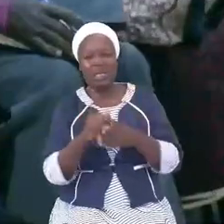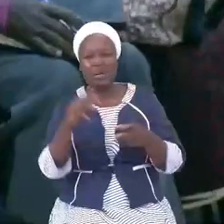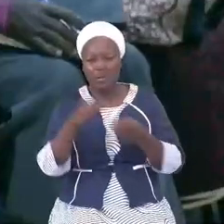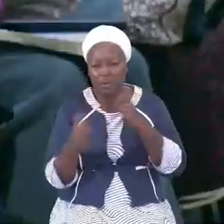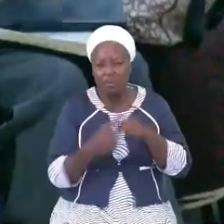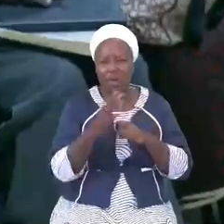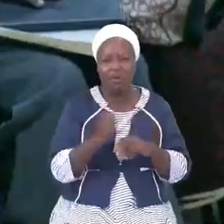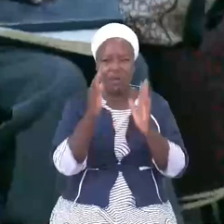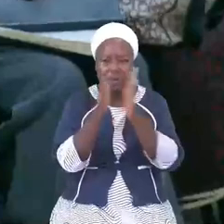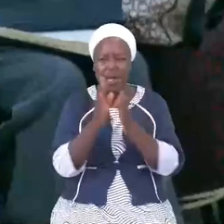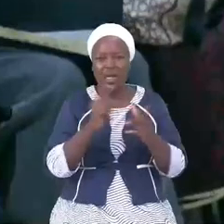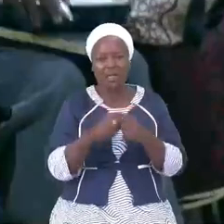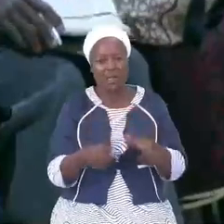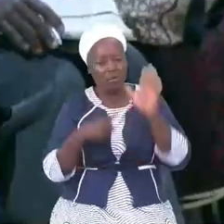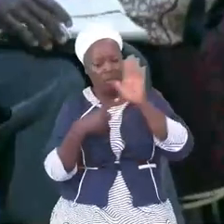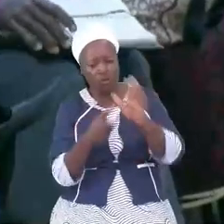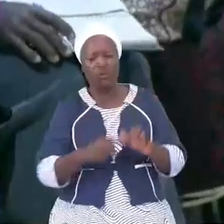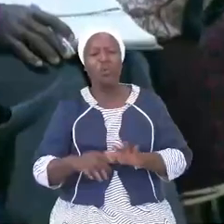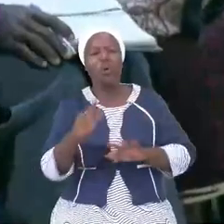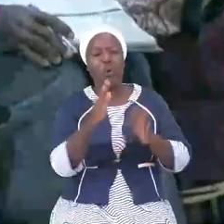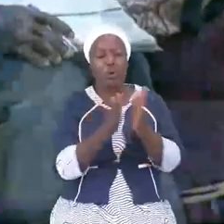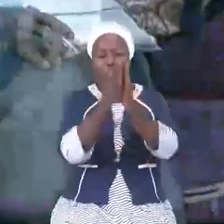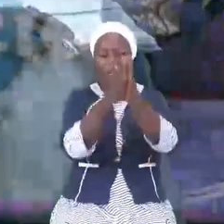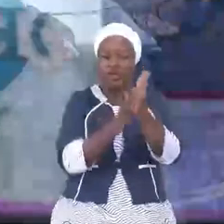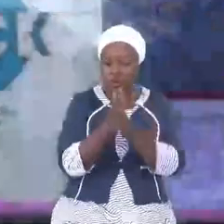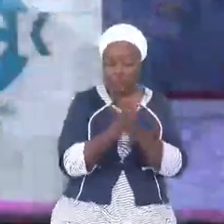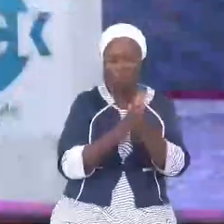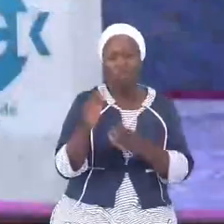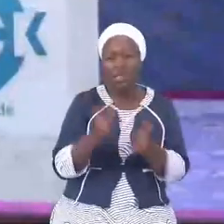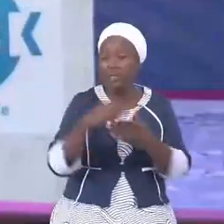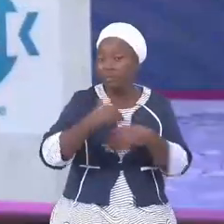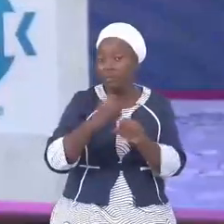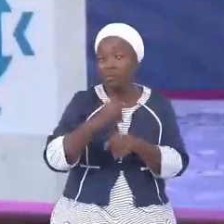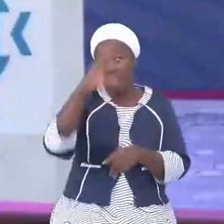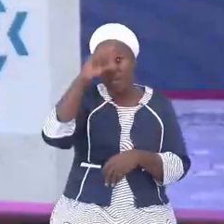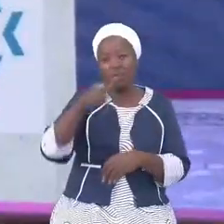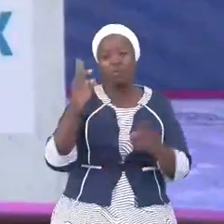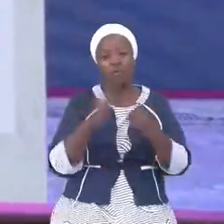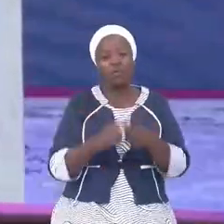manifesté la passion fervente qui l'a poussé à crier à l'Éternel.